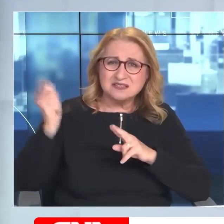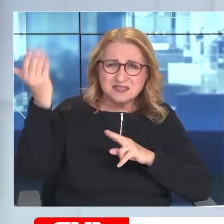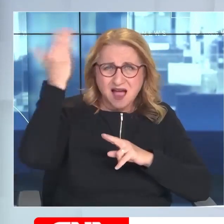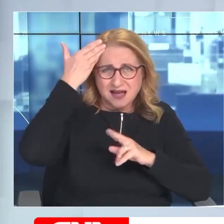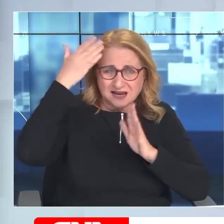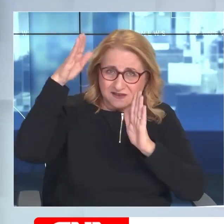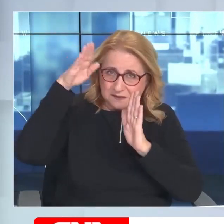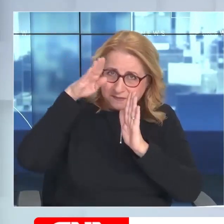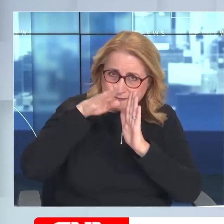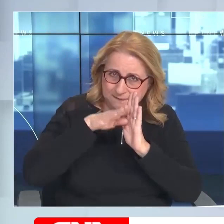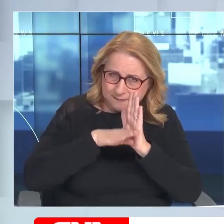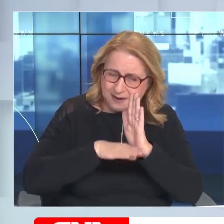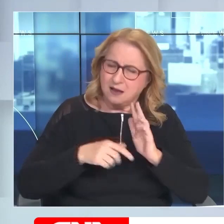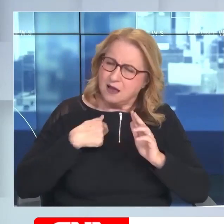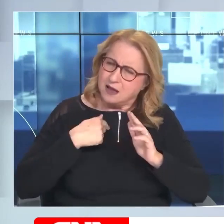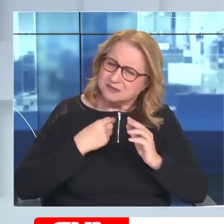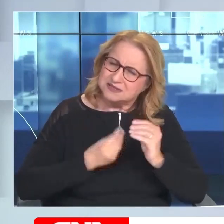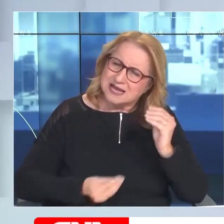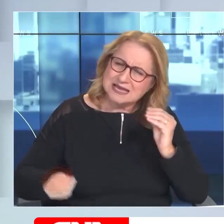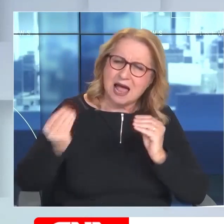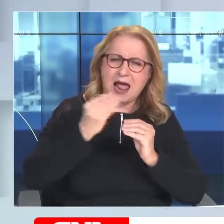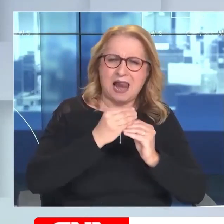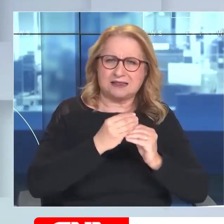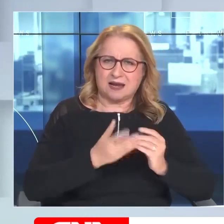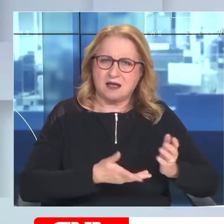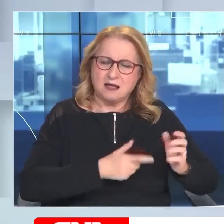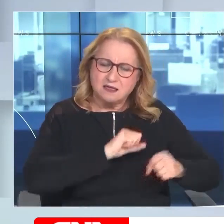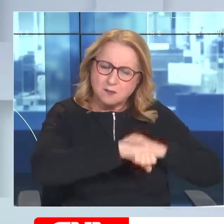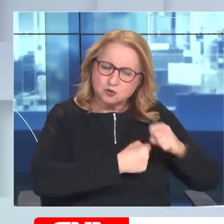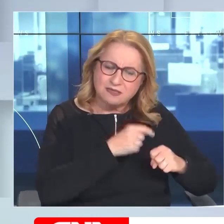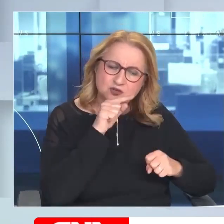τον στόχο τον οποίο έχουμε θέσει. Το 2027 ο